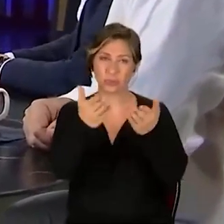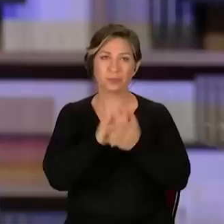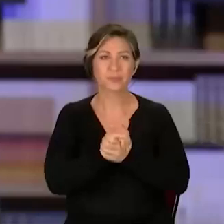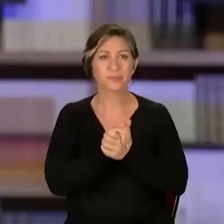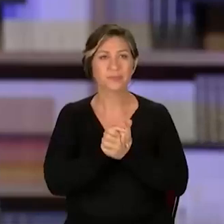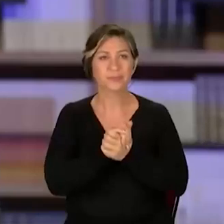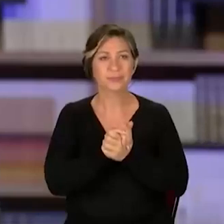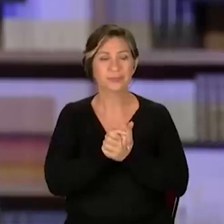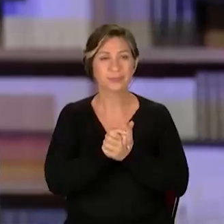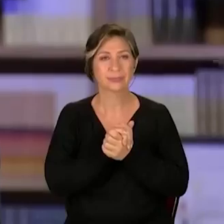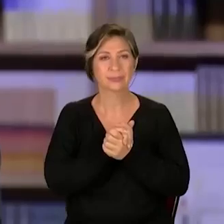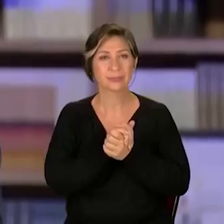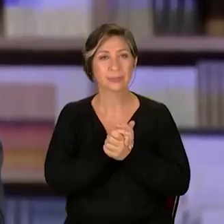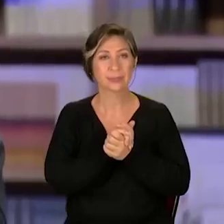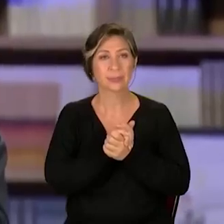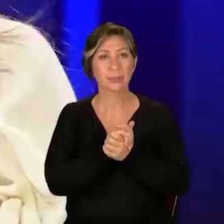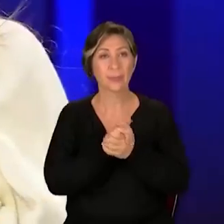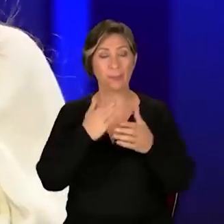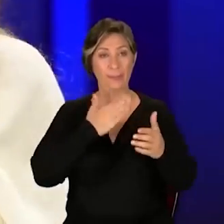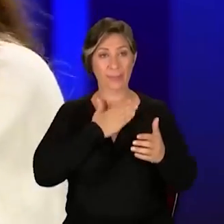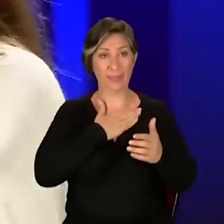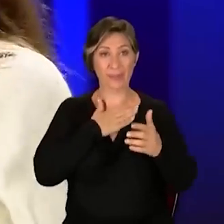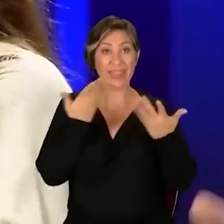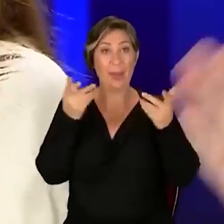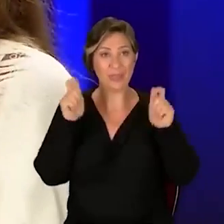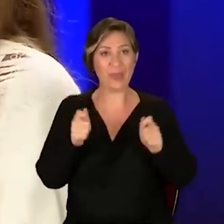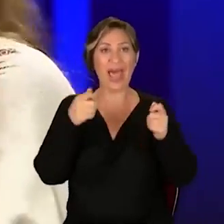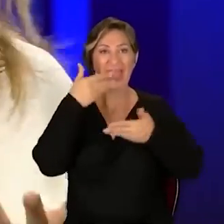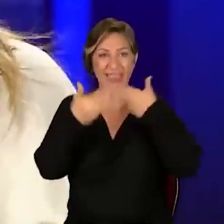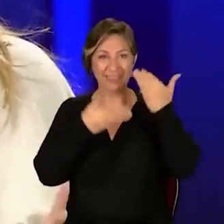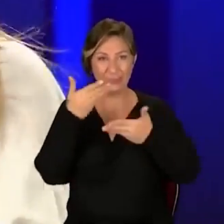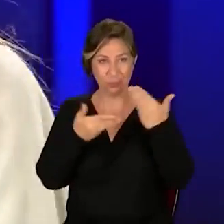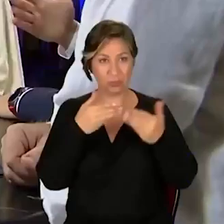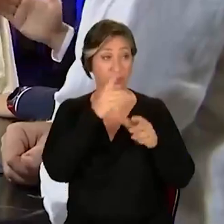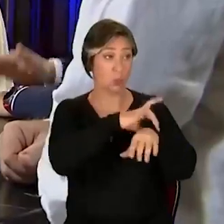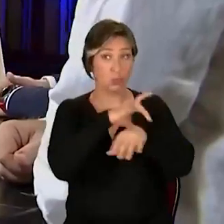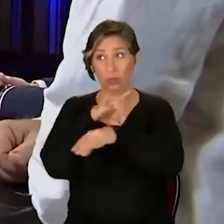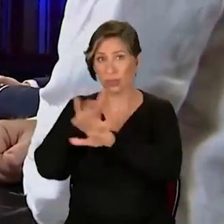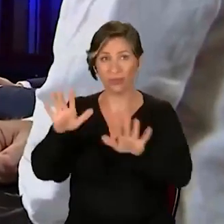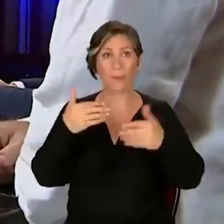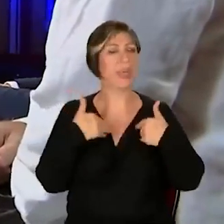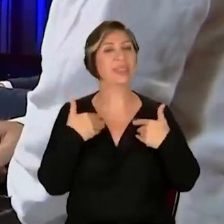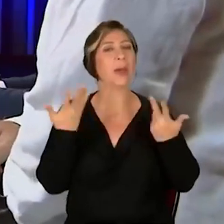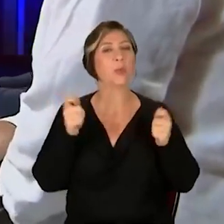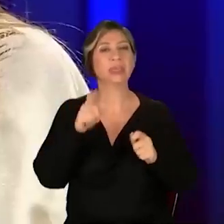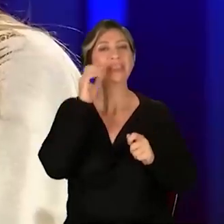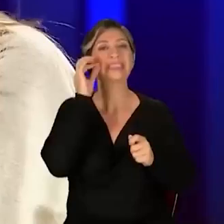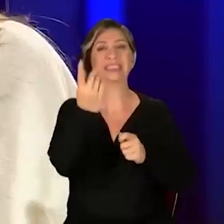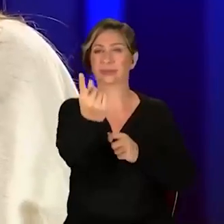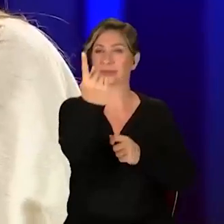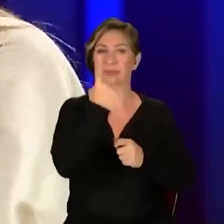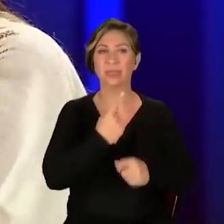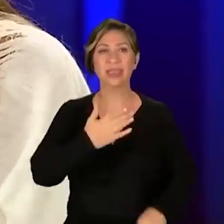ederim. Ben benim ne yaptığımı anlatayım. Siz tabii ki de bu doktorusunuz. Ben kişi geldiğinde